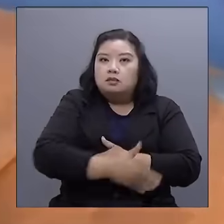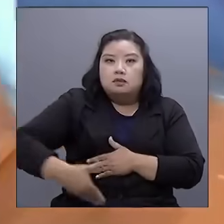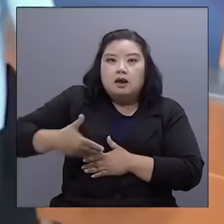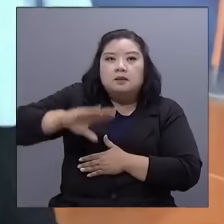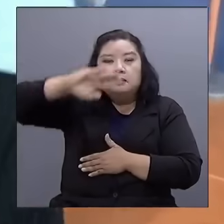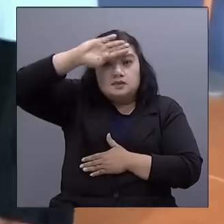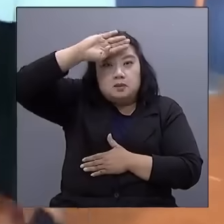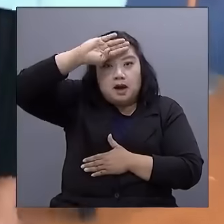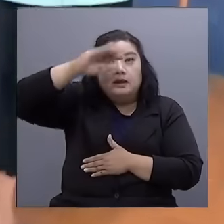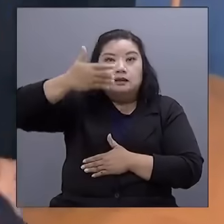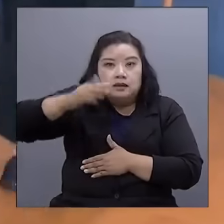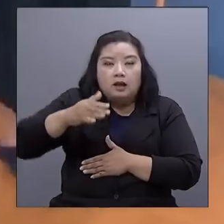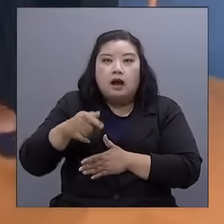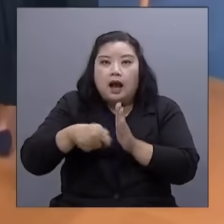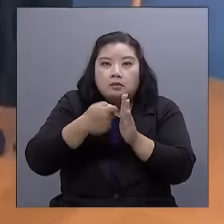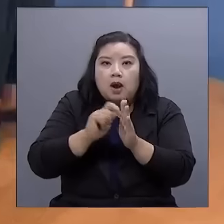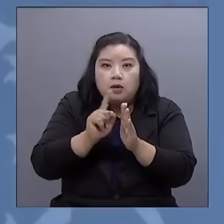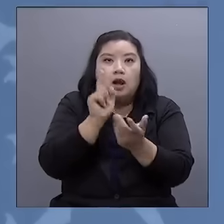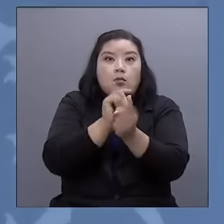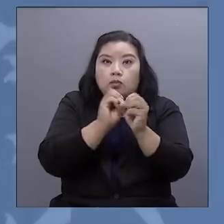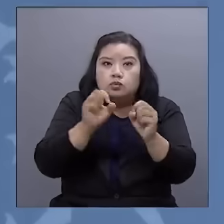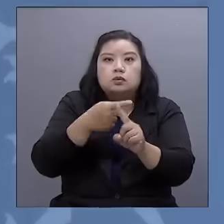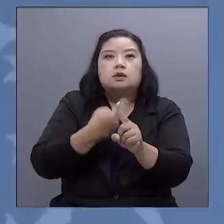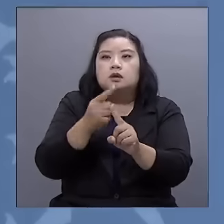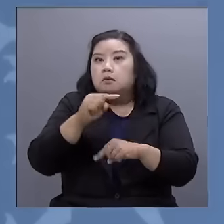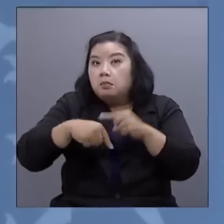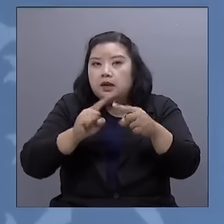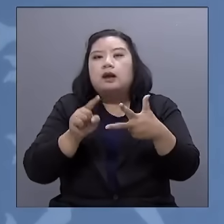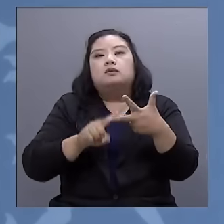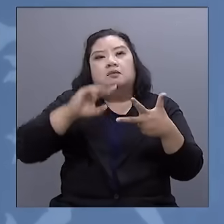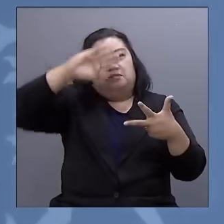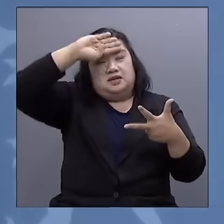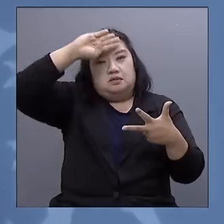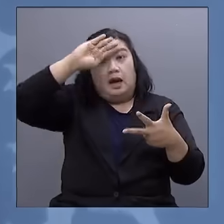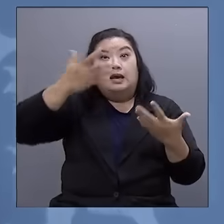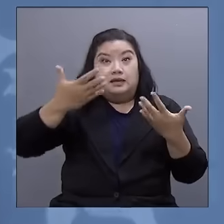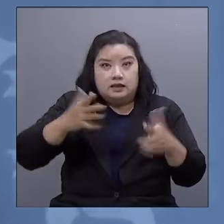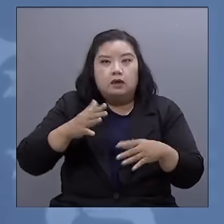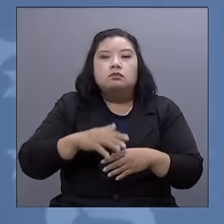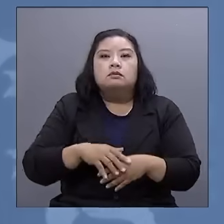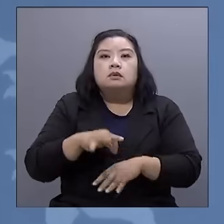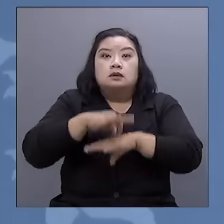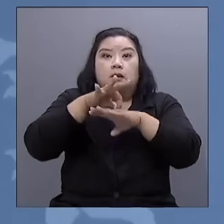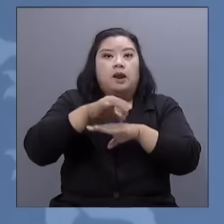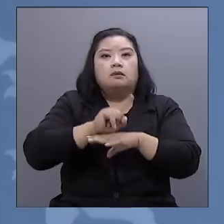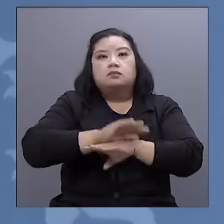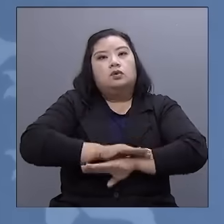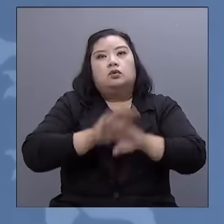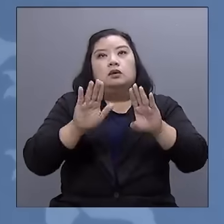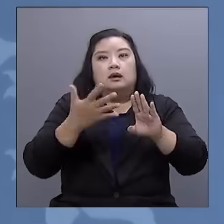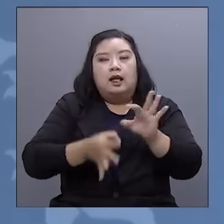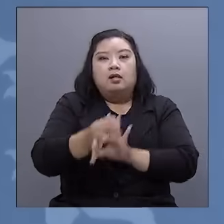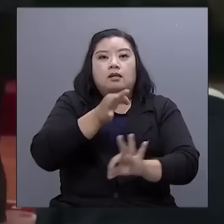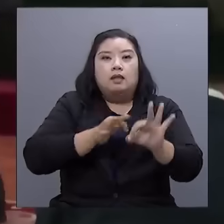ในเรื่องการหายตัวไปของฉิมกลางตลอด 1เดือนที่ผ่านมานะคะก่อนที่จะสั่งปลดค่ะแล้วก็ให้หวังอี้กลับมานั่ง